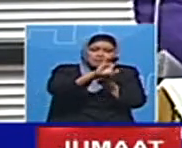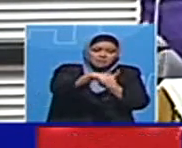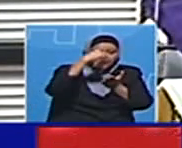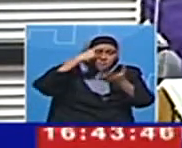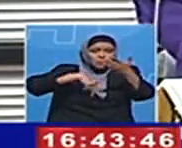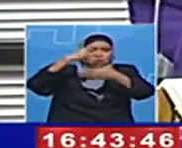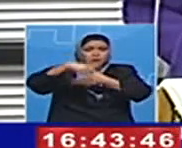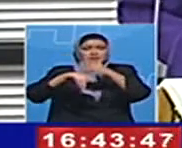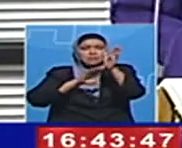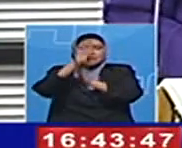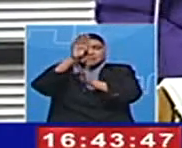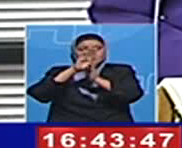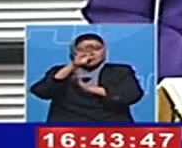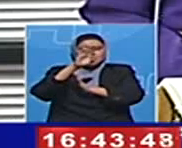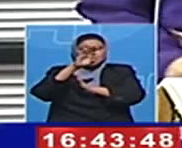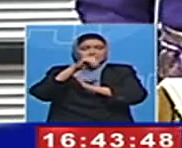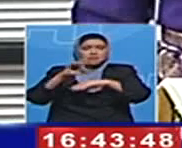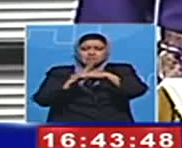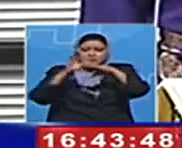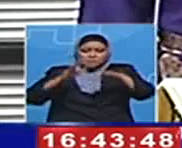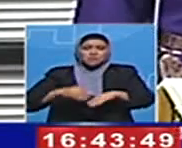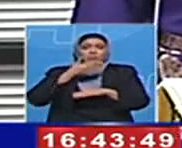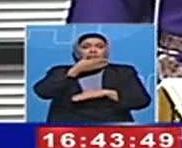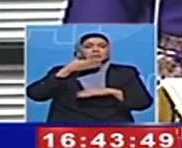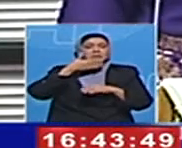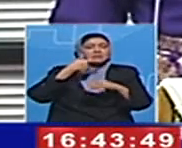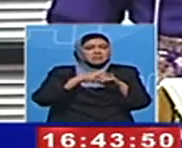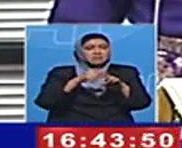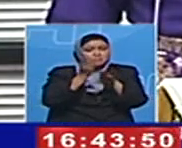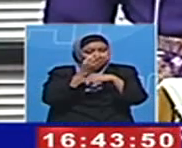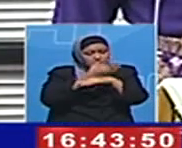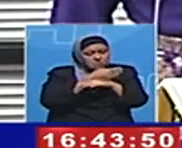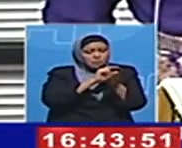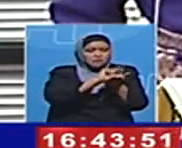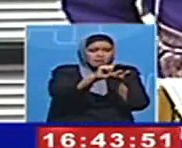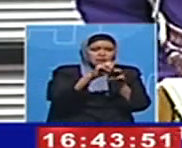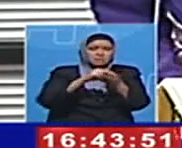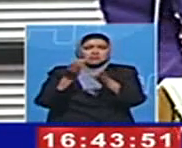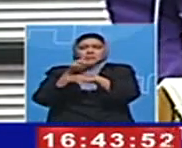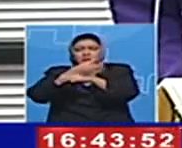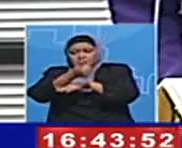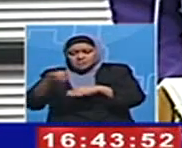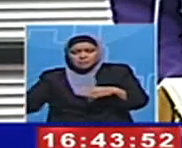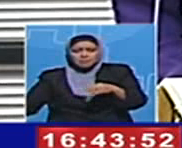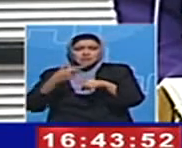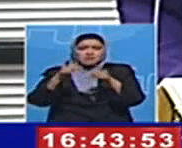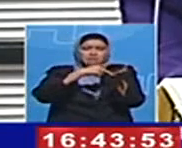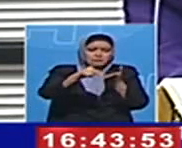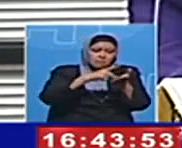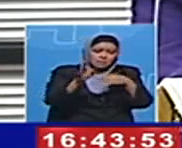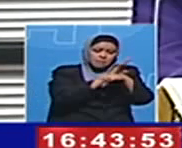program pembangunan agropeneur muda dalam bentuk Gran inkind dana pembiayaan Usahawan